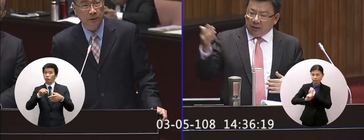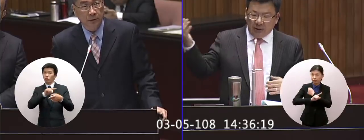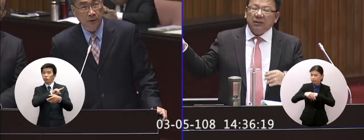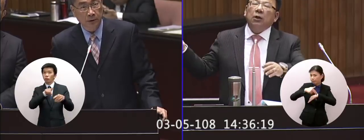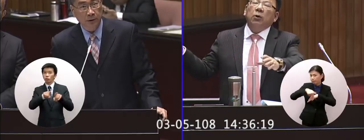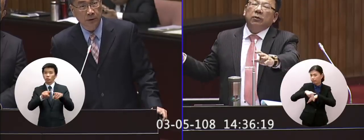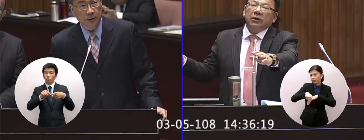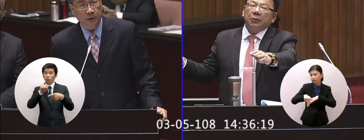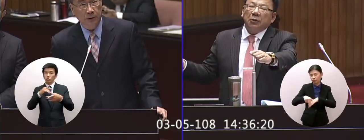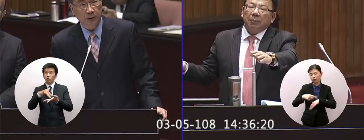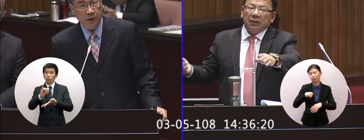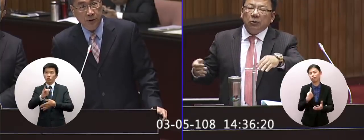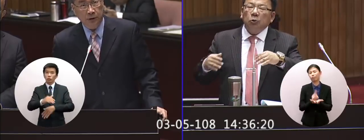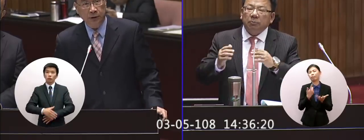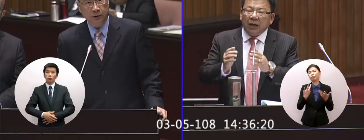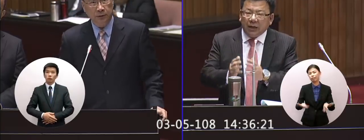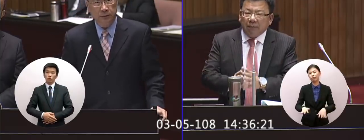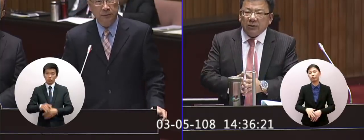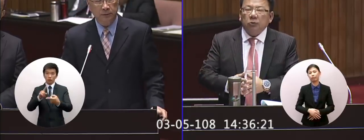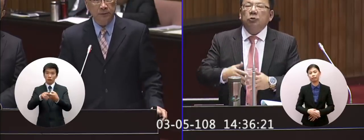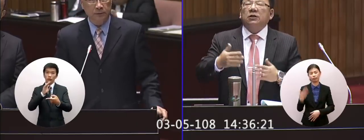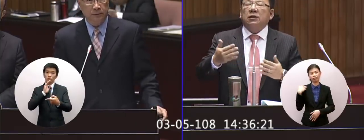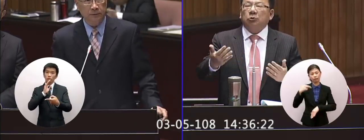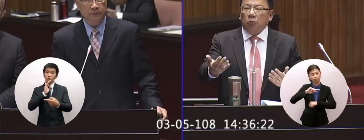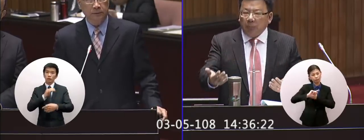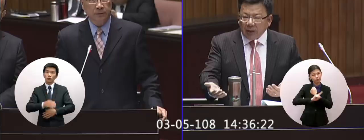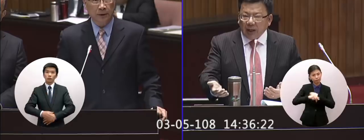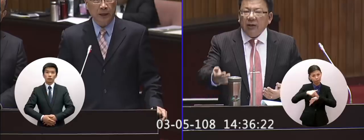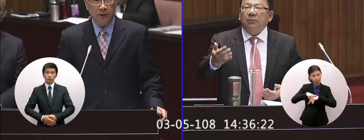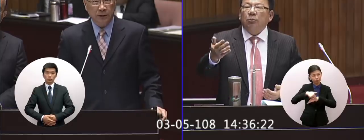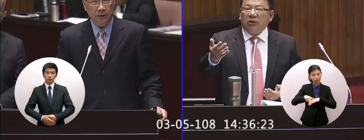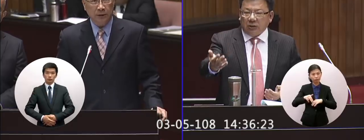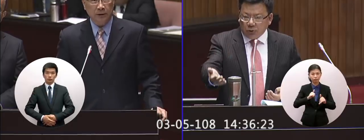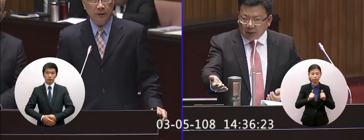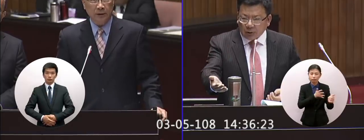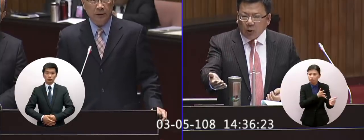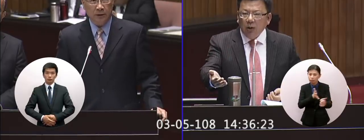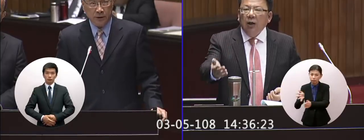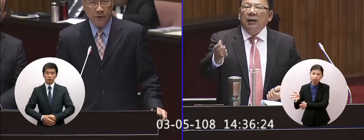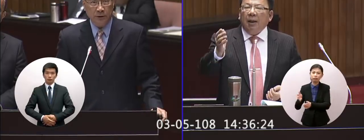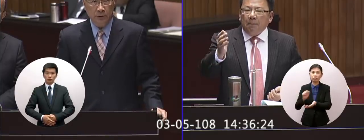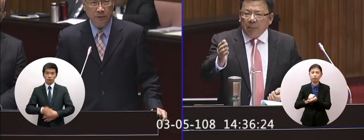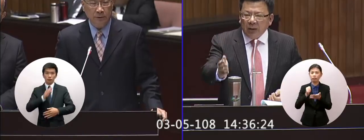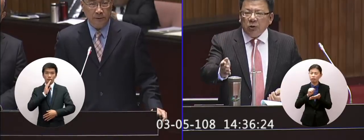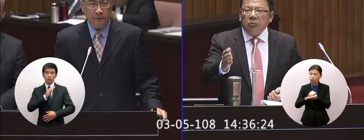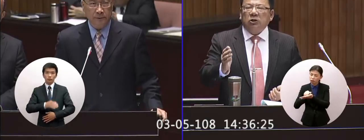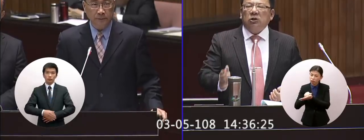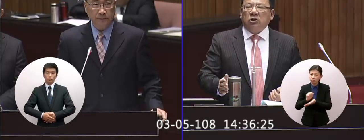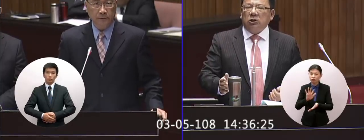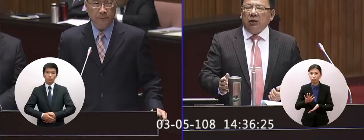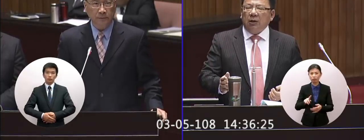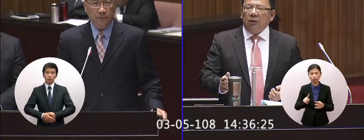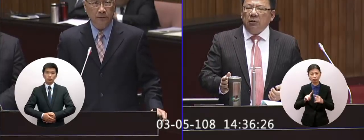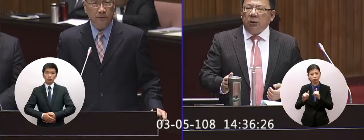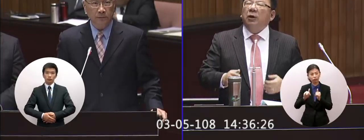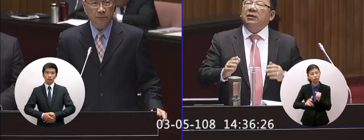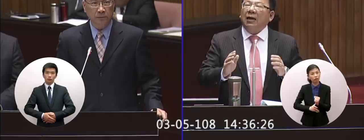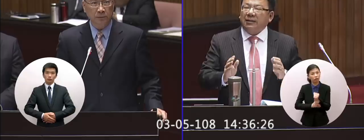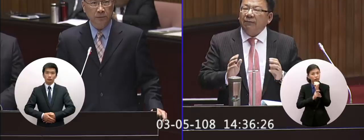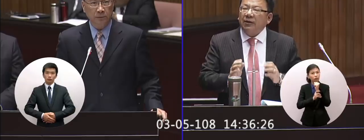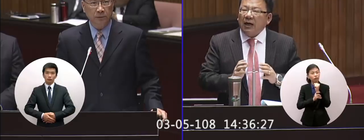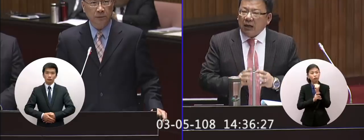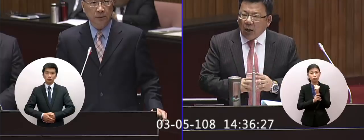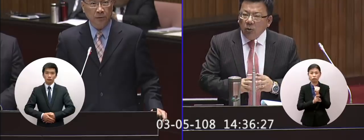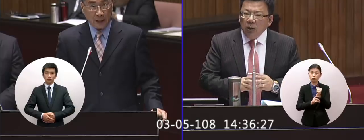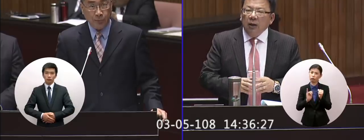时候，这个我也有参与到嘛，当初我们在立法的时候确实也做过民调，内政部也持续在做， 是 那民众支持的意愿